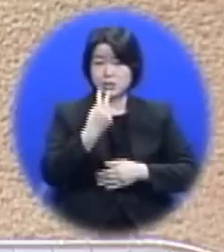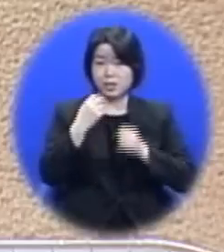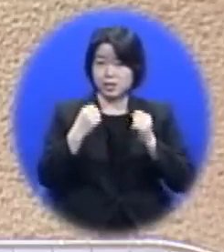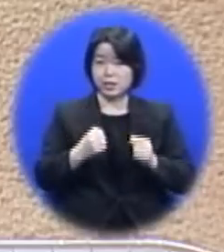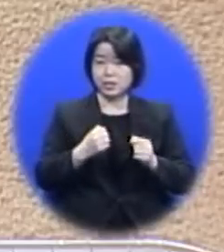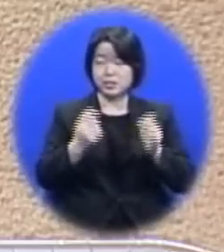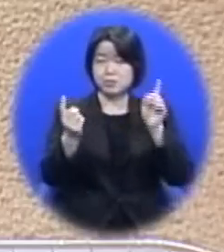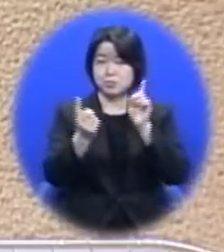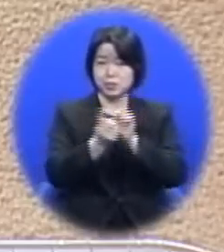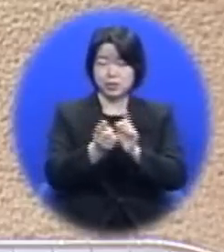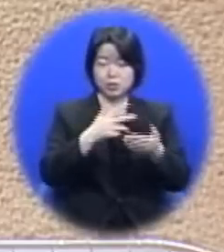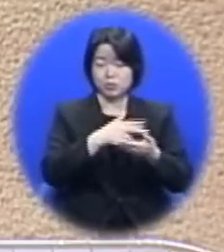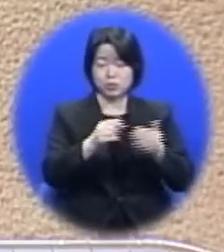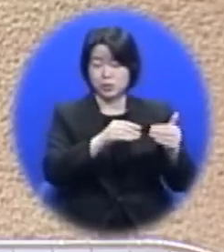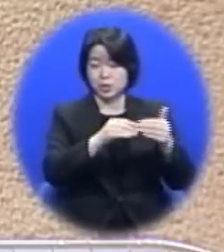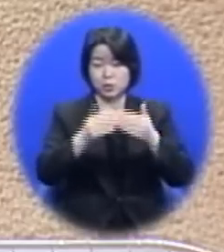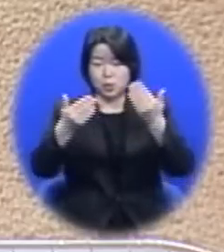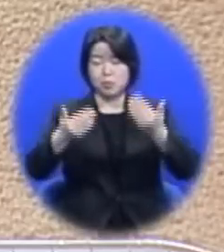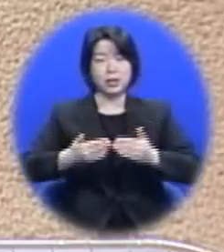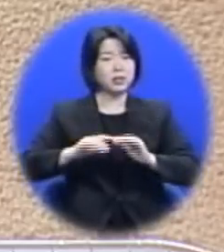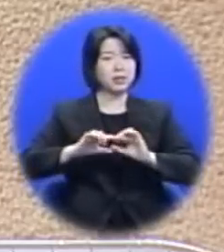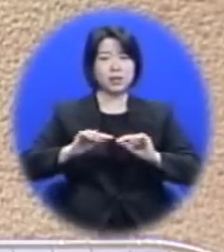받는 게 아닌 것 같아요.